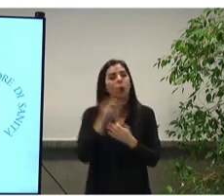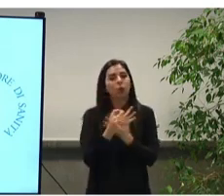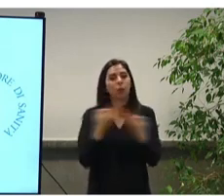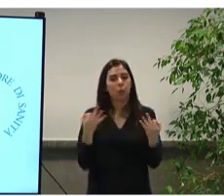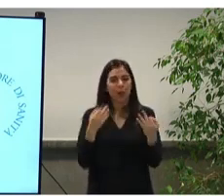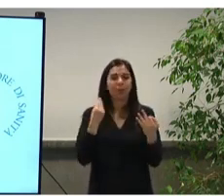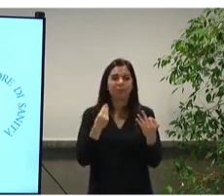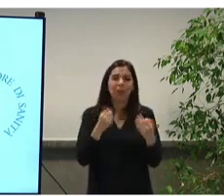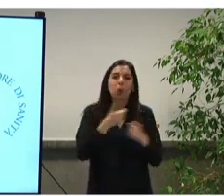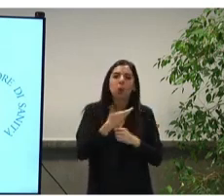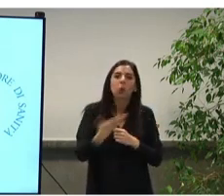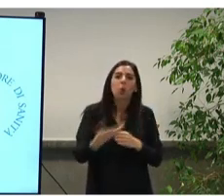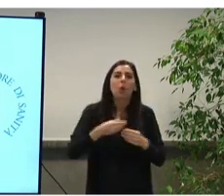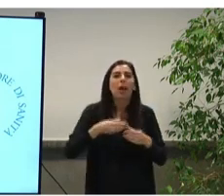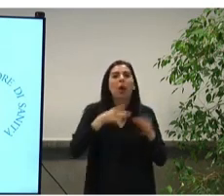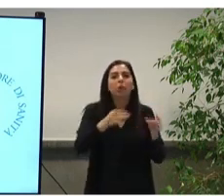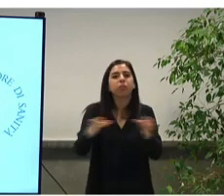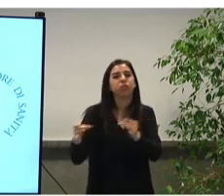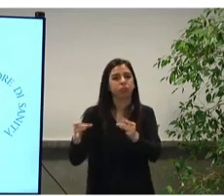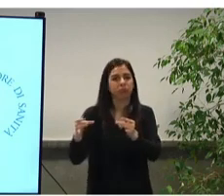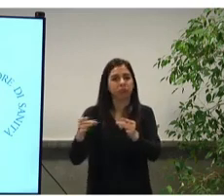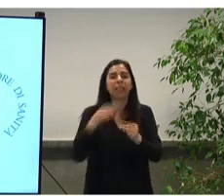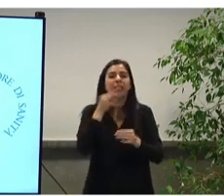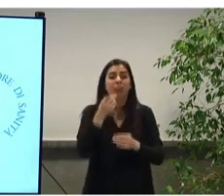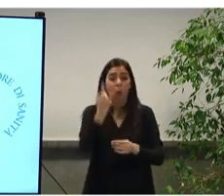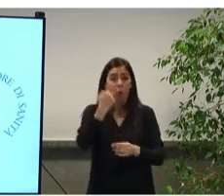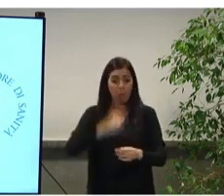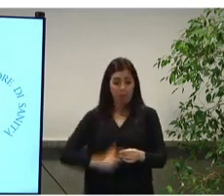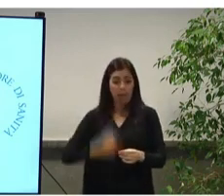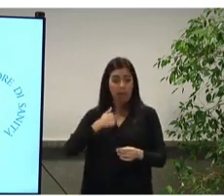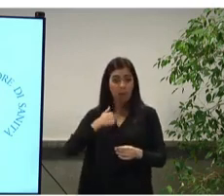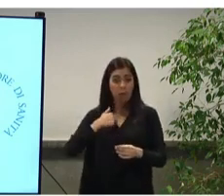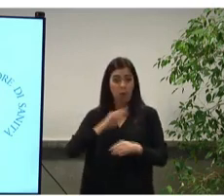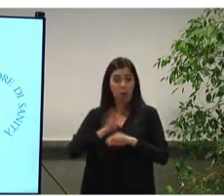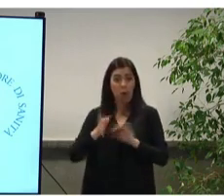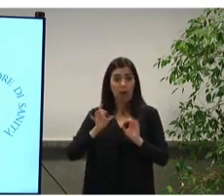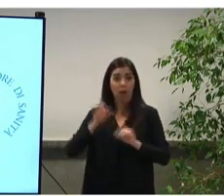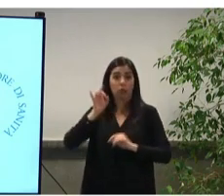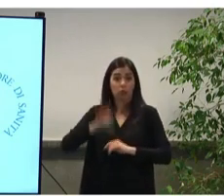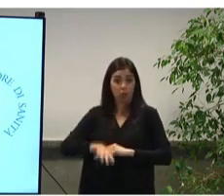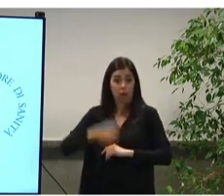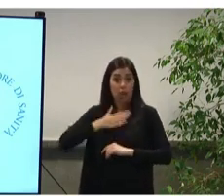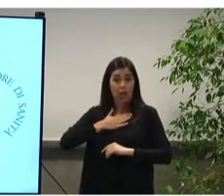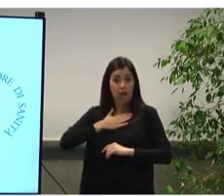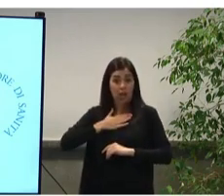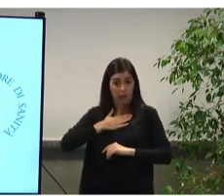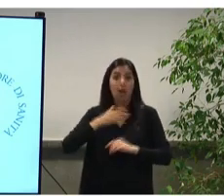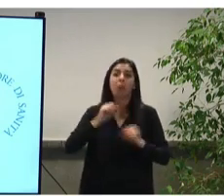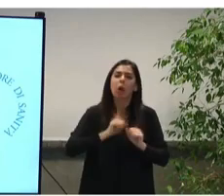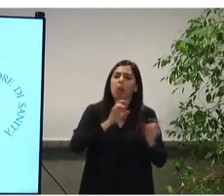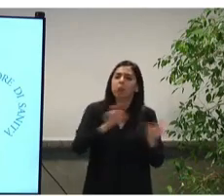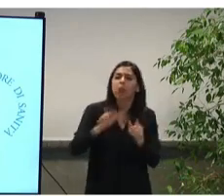il numero di riproduzione di base, cioè il numero di infezioni che una persona fa nell'arco del suo periodo